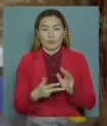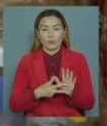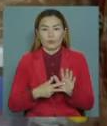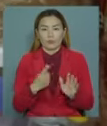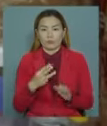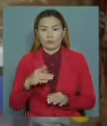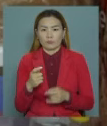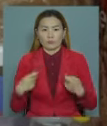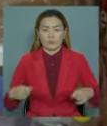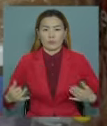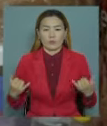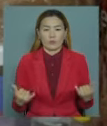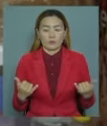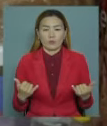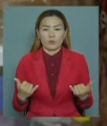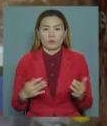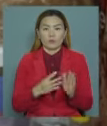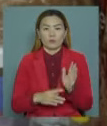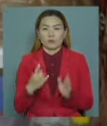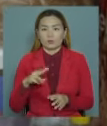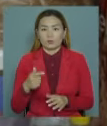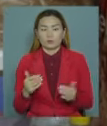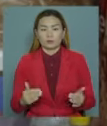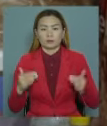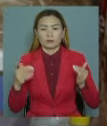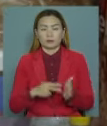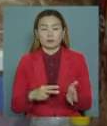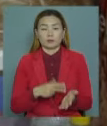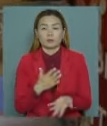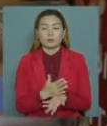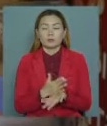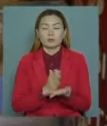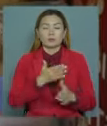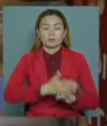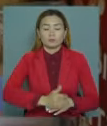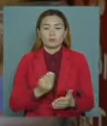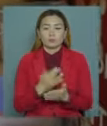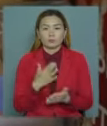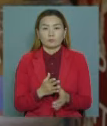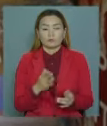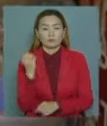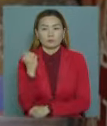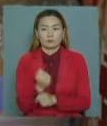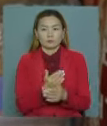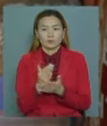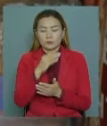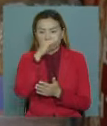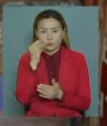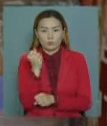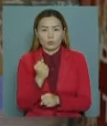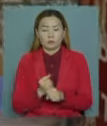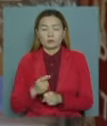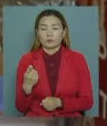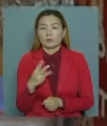81 теңгеден сатылса, бүгіннен бастап 91 теңгеден сатылып жатыр. Асатасының қымбаттауына наубайханалардағы жоғары сұрыпты ұн